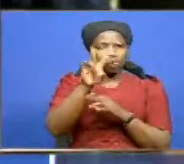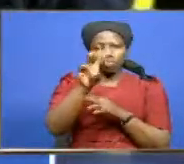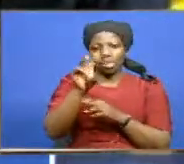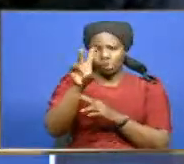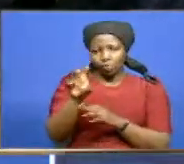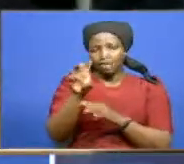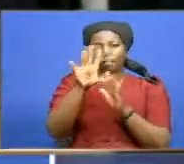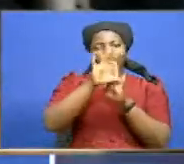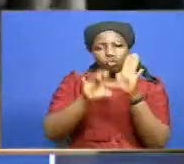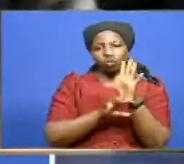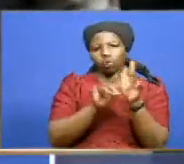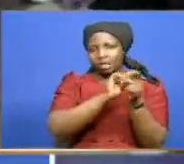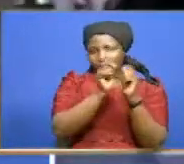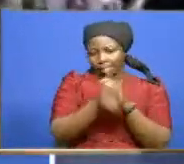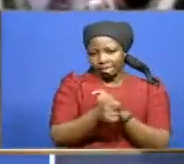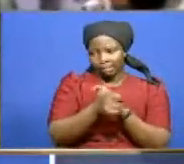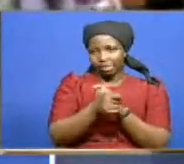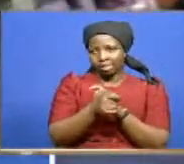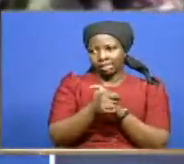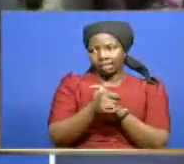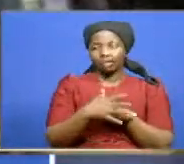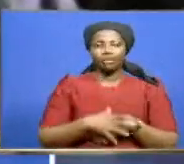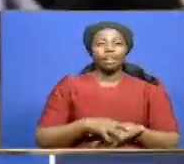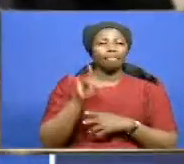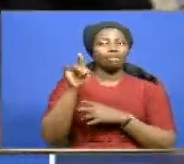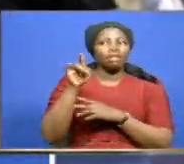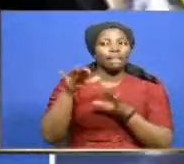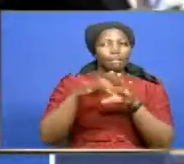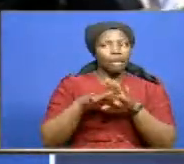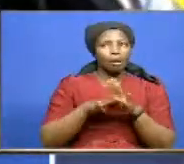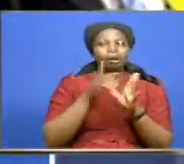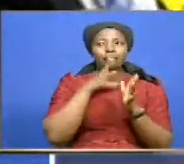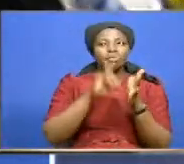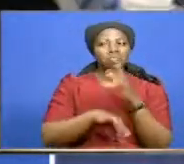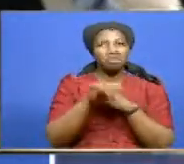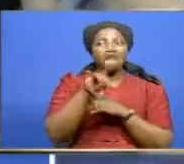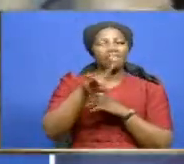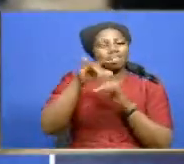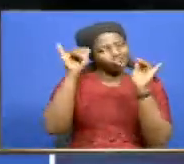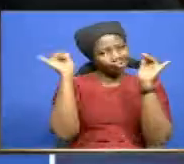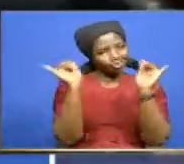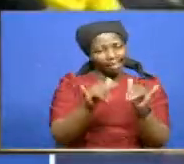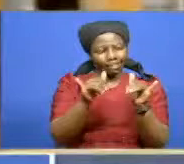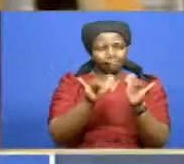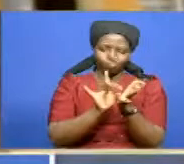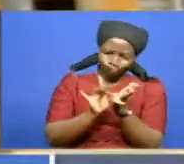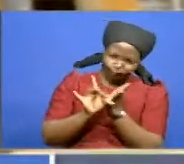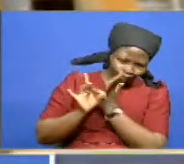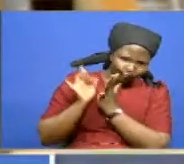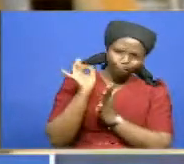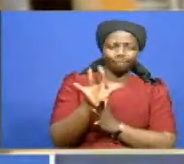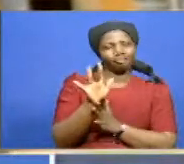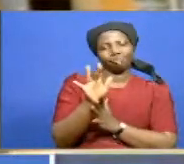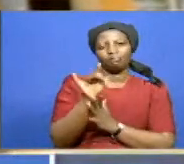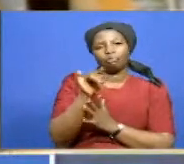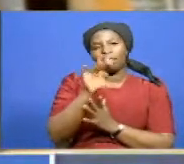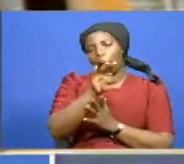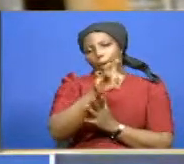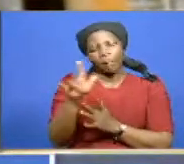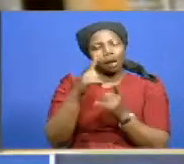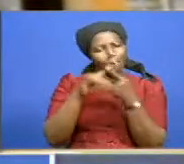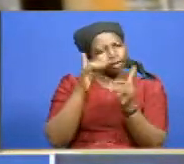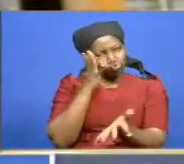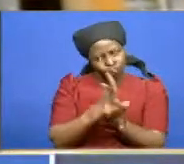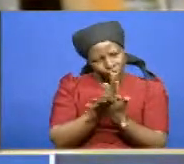katiba kuungwa mkono na wengi. Wanachama hao wamesema watadumisha msimamo wao wa kukataa mswada huo. Hata hivyo,